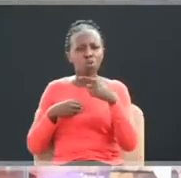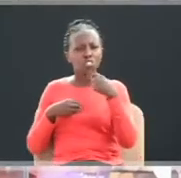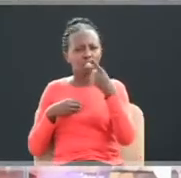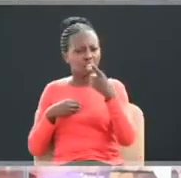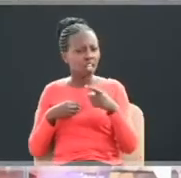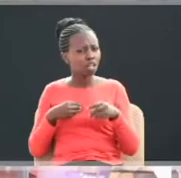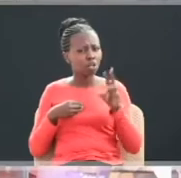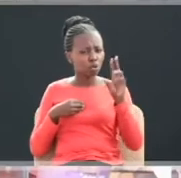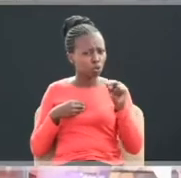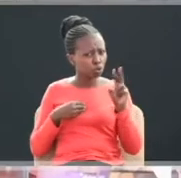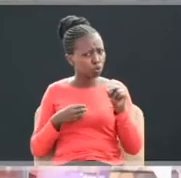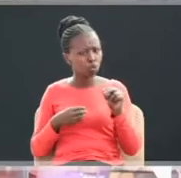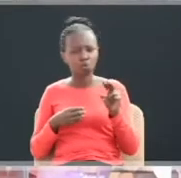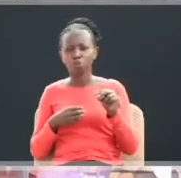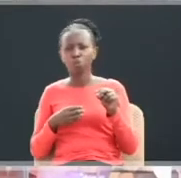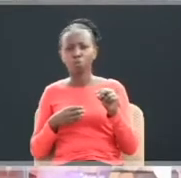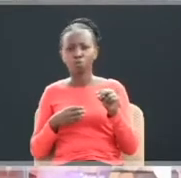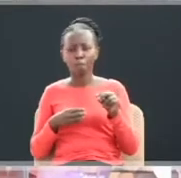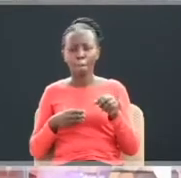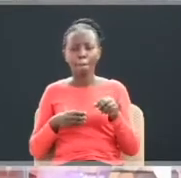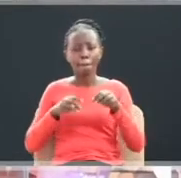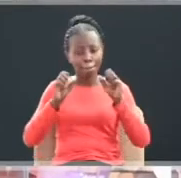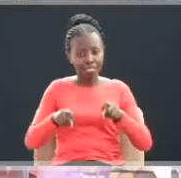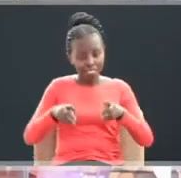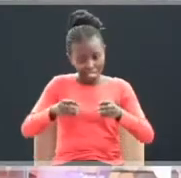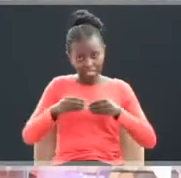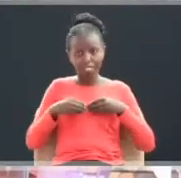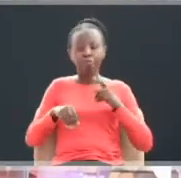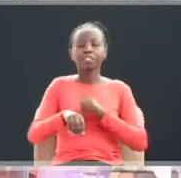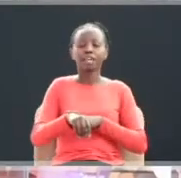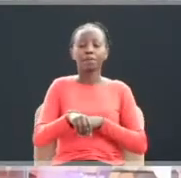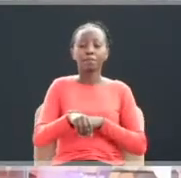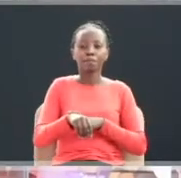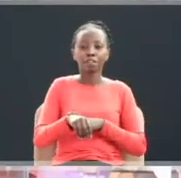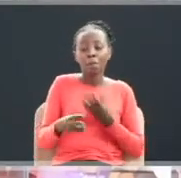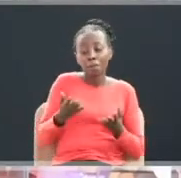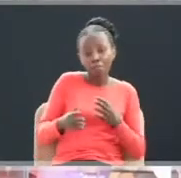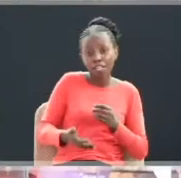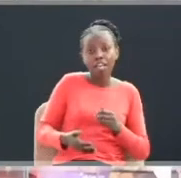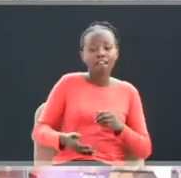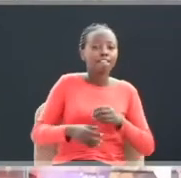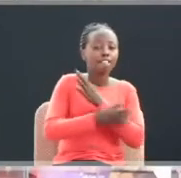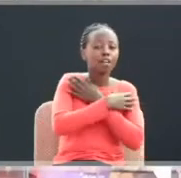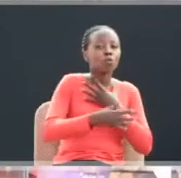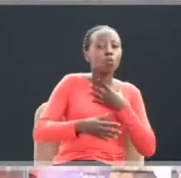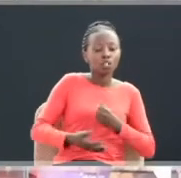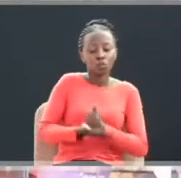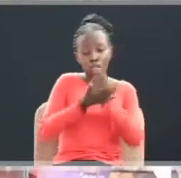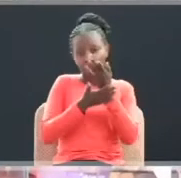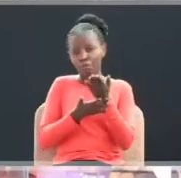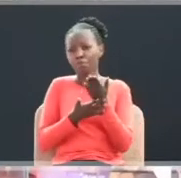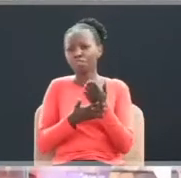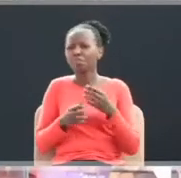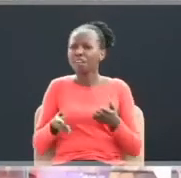jeki. Piga ye jeki. Na wewe ukipigwa jeki pokea. Hata kama ni 100 ama 200. Najua wengine tuna maringo sana.